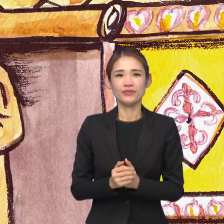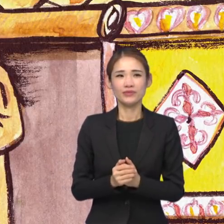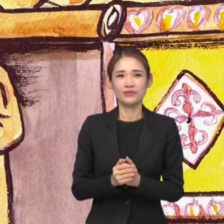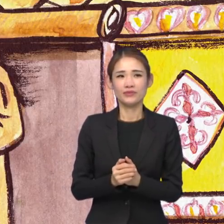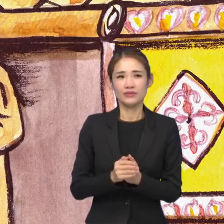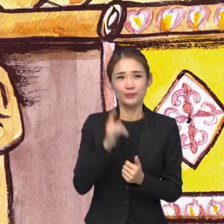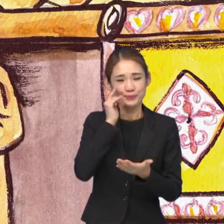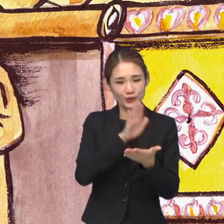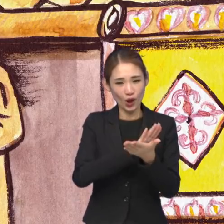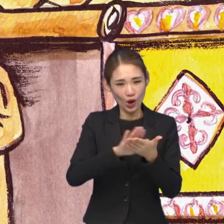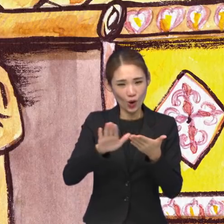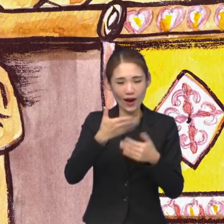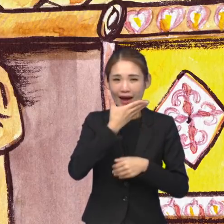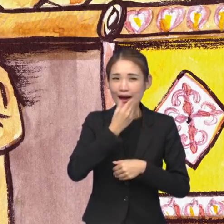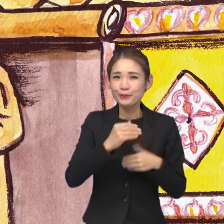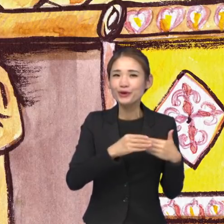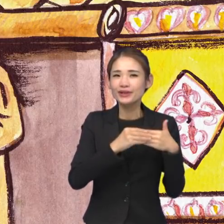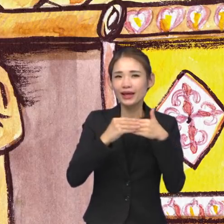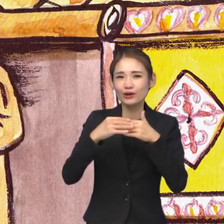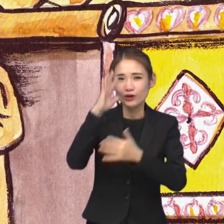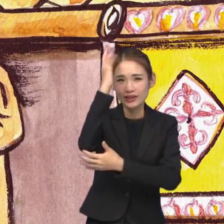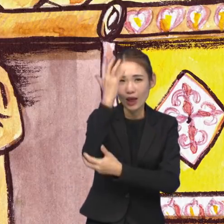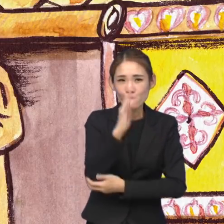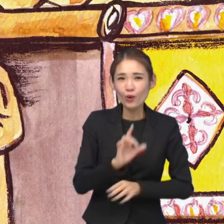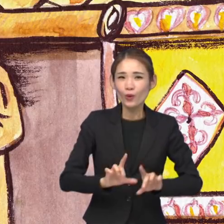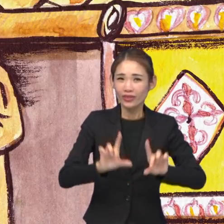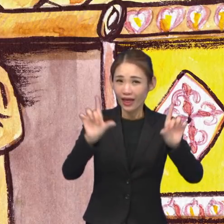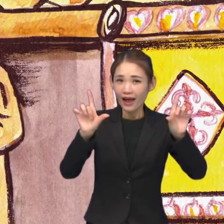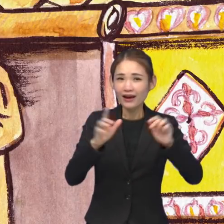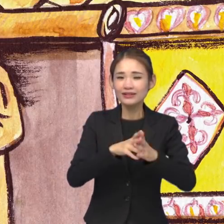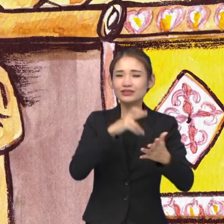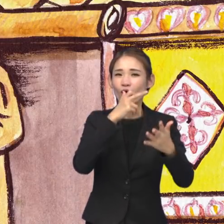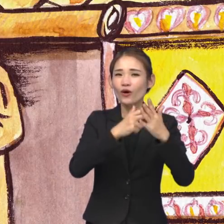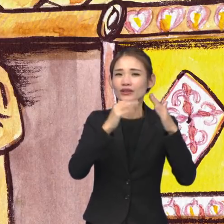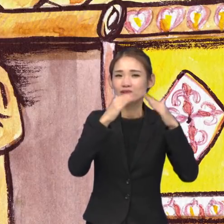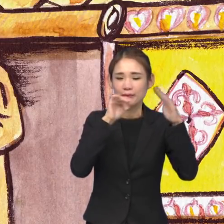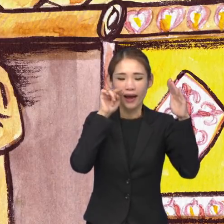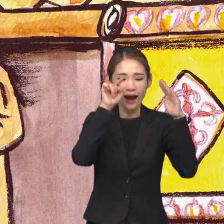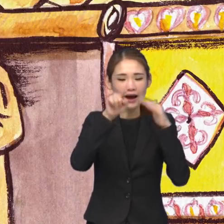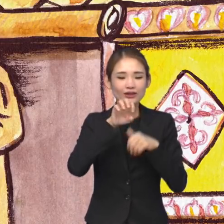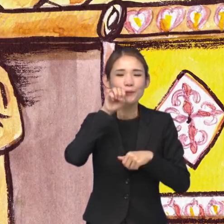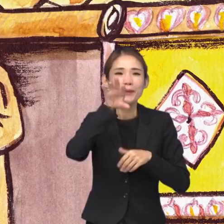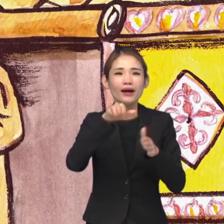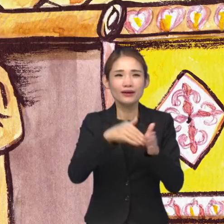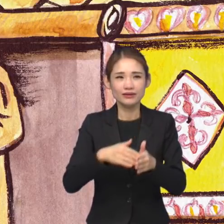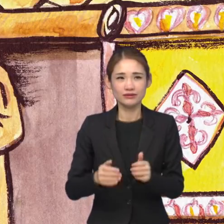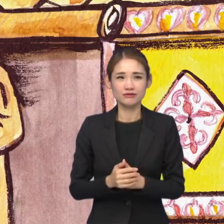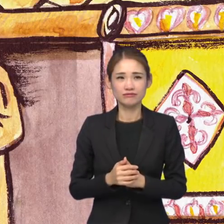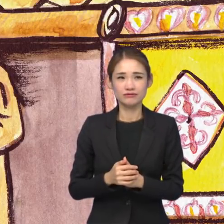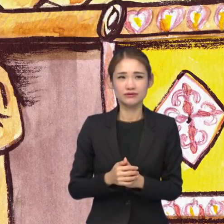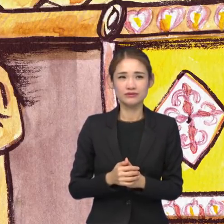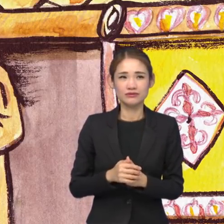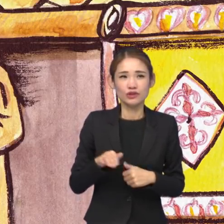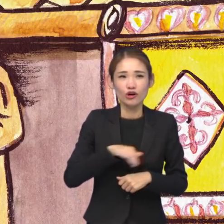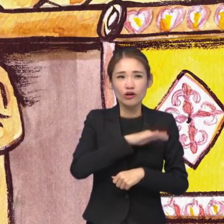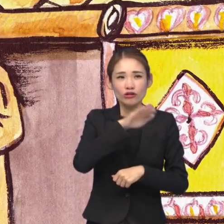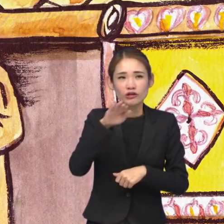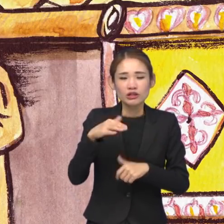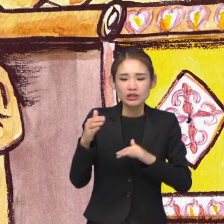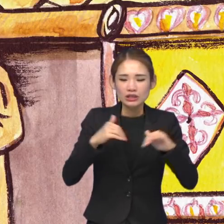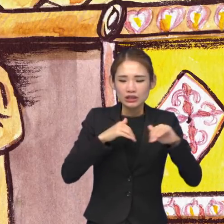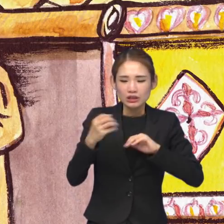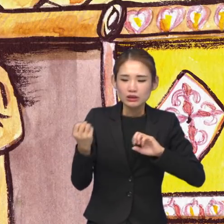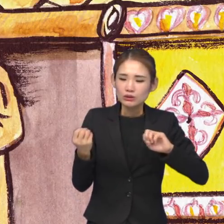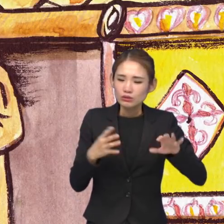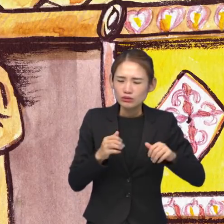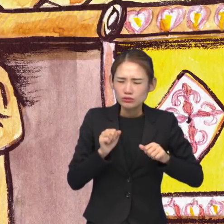평화와 행복을 데리고 태풍이 오는 날씨 첫째 내 집에 가서 이렇게 말을 했지요 우리가 길을